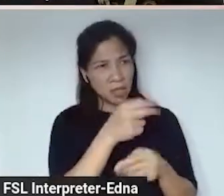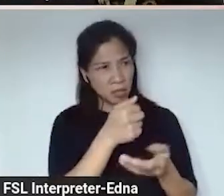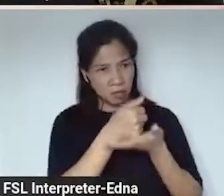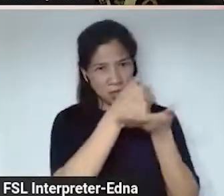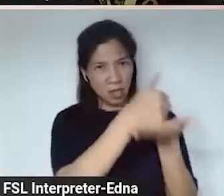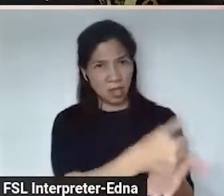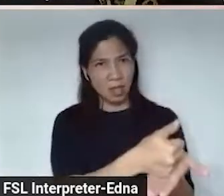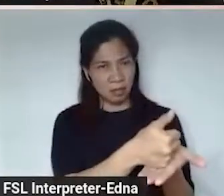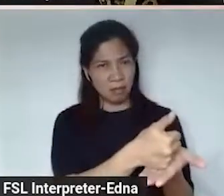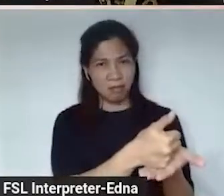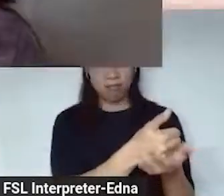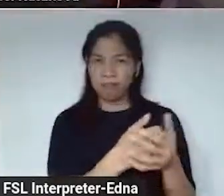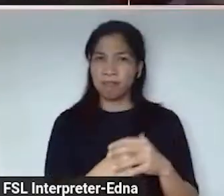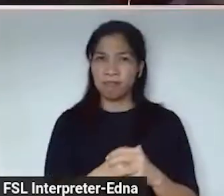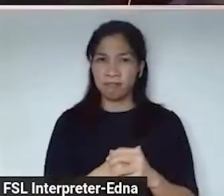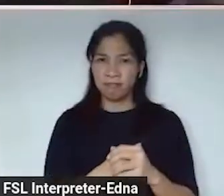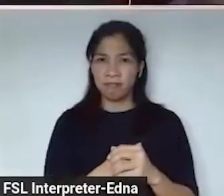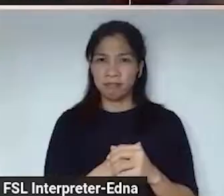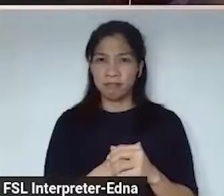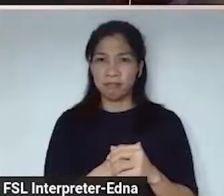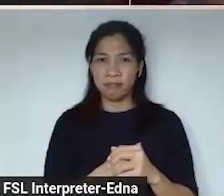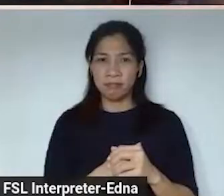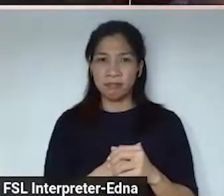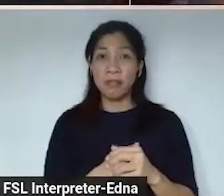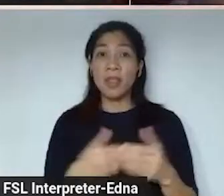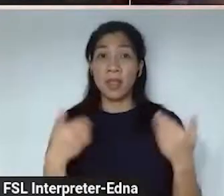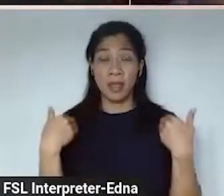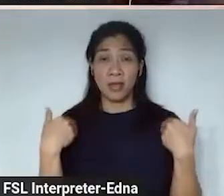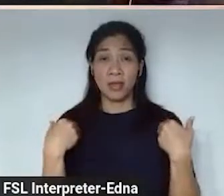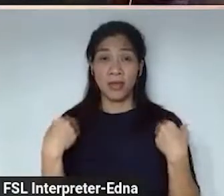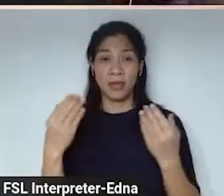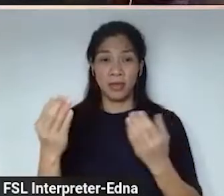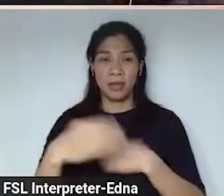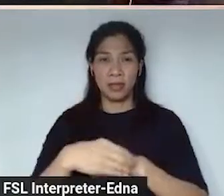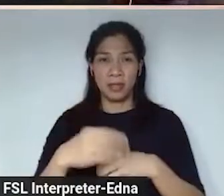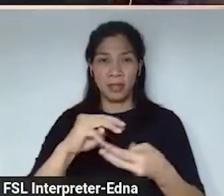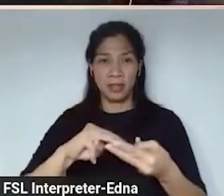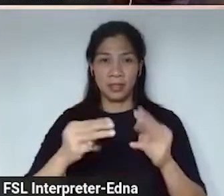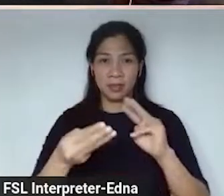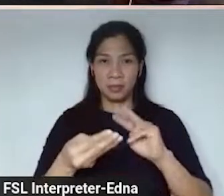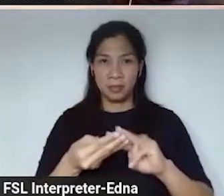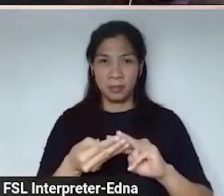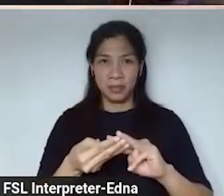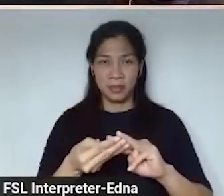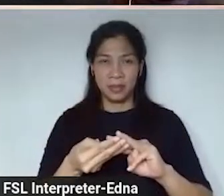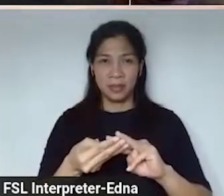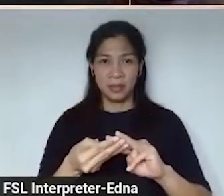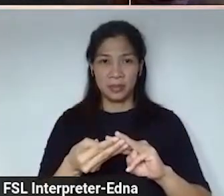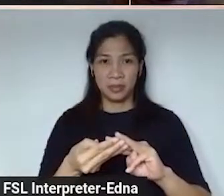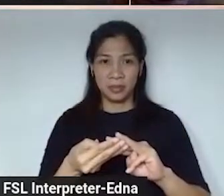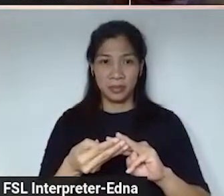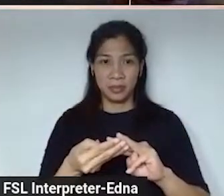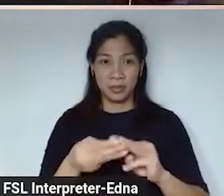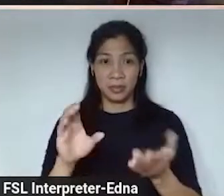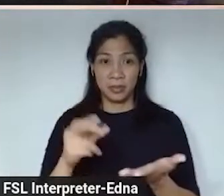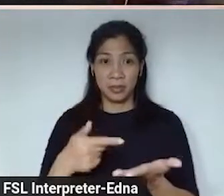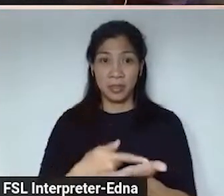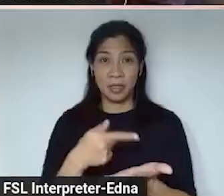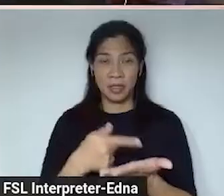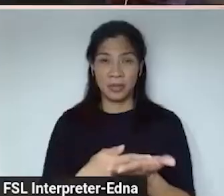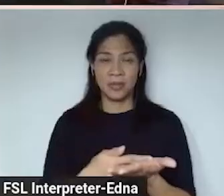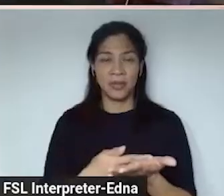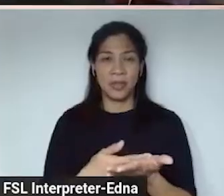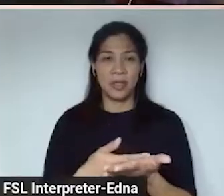paglalakad? I had classmates kasi I graduated in a Catholic school in